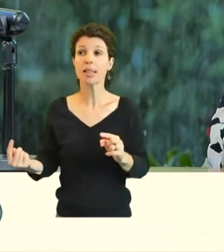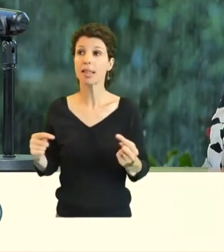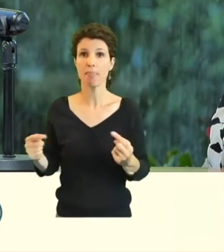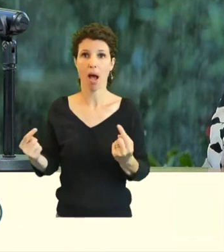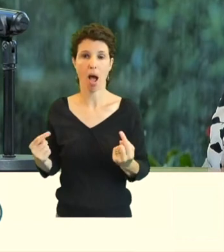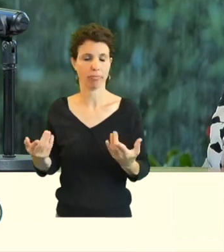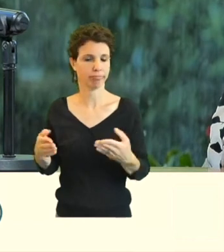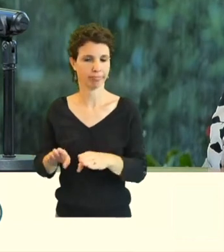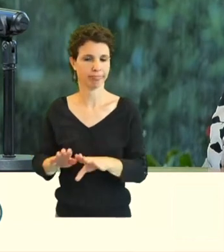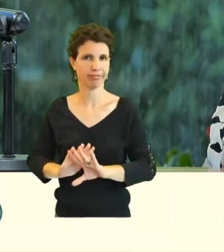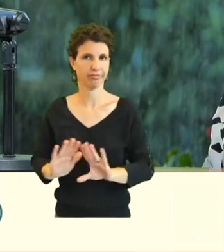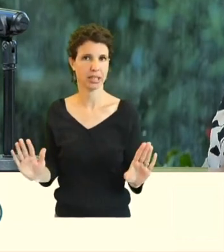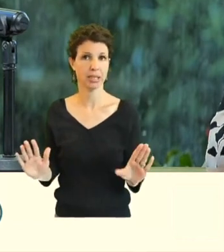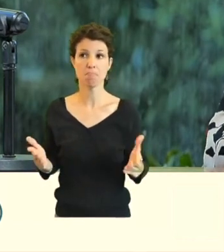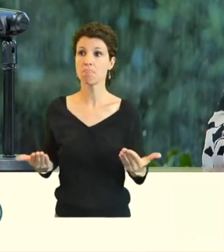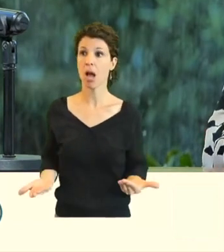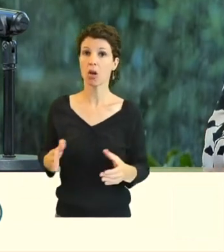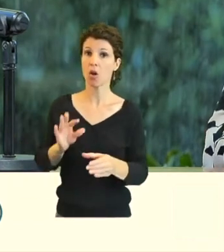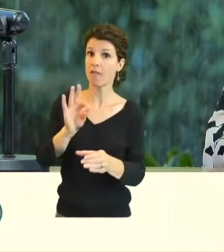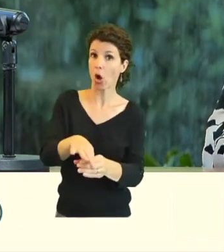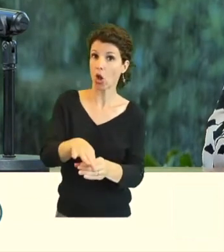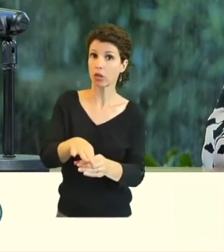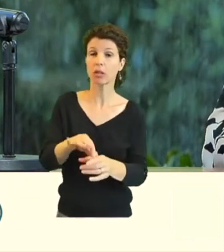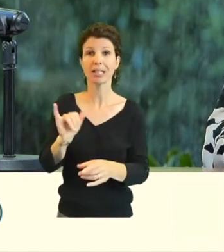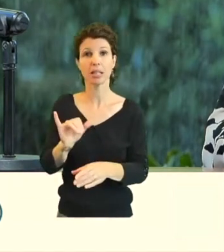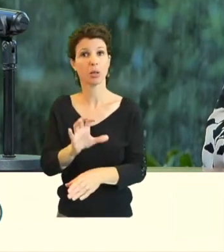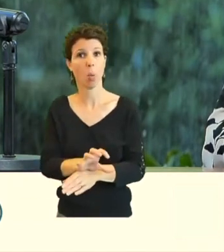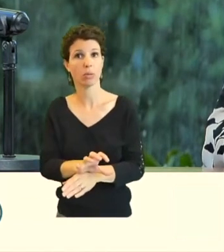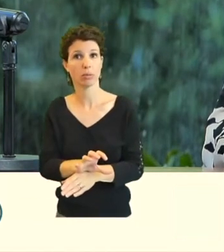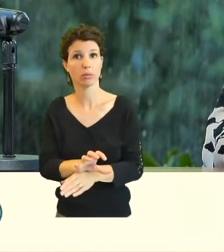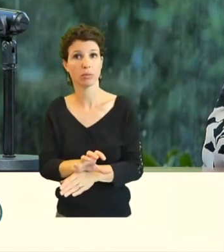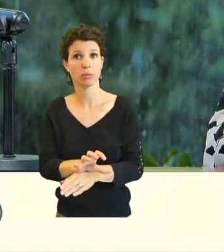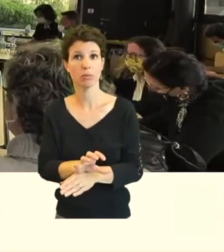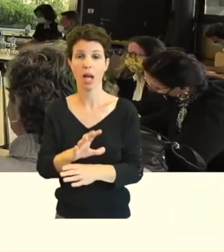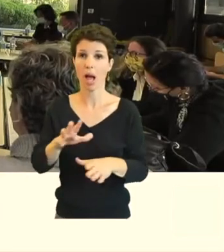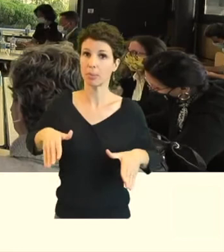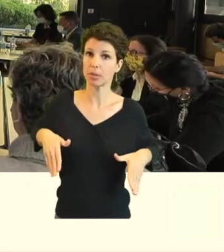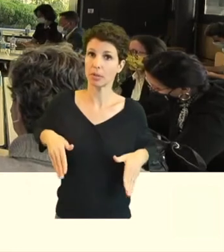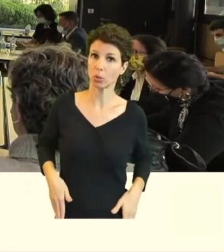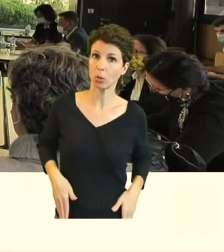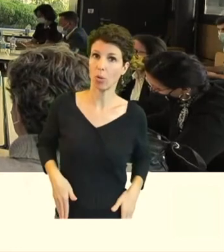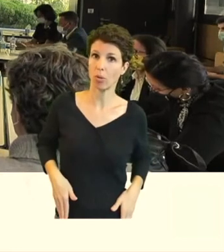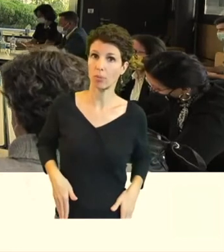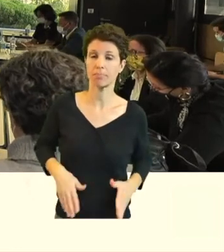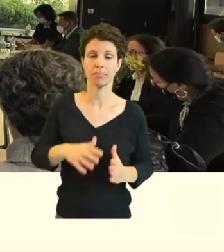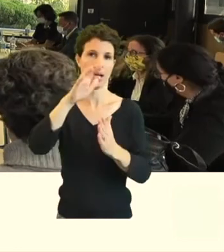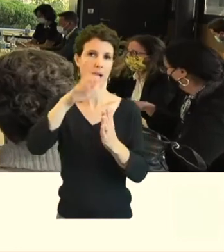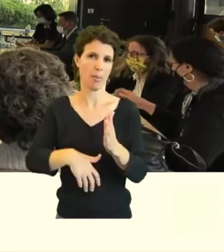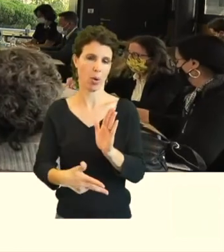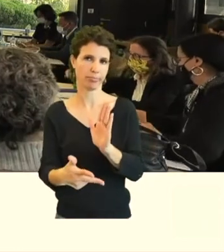clos, donc je soumets au vote. Y a-t-il des oppositions, des abstentions? Le rapport